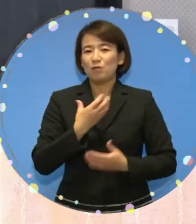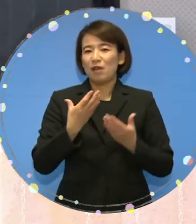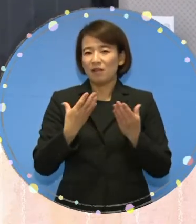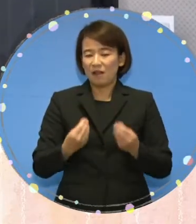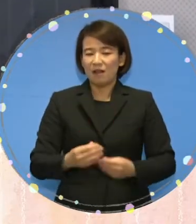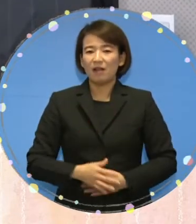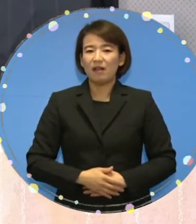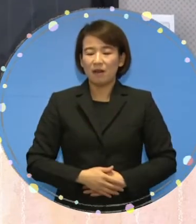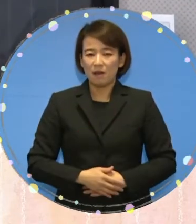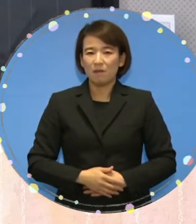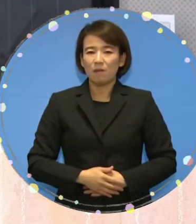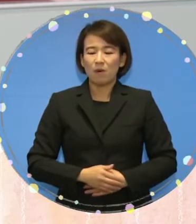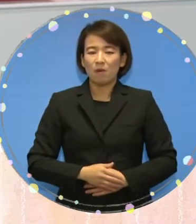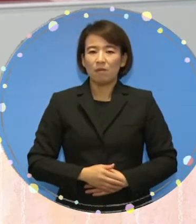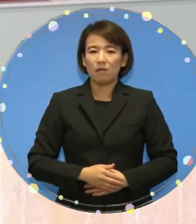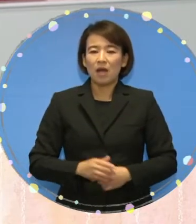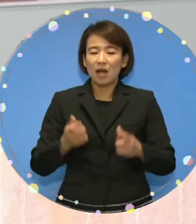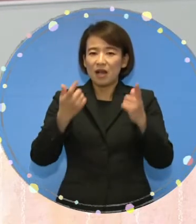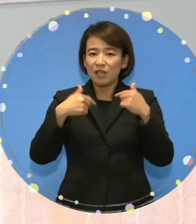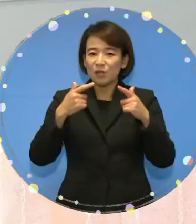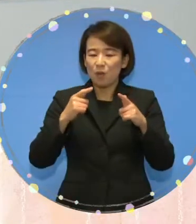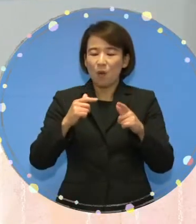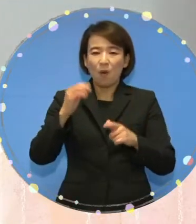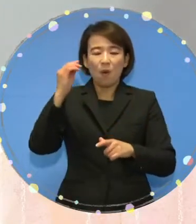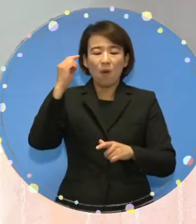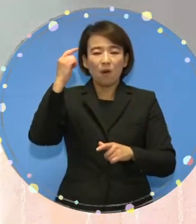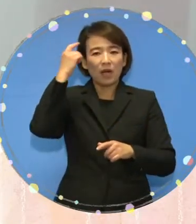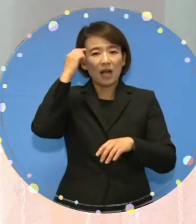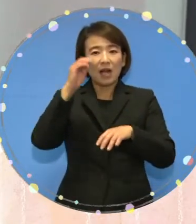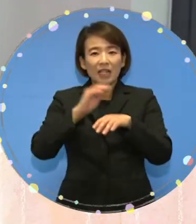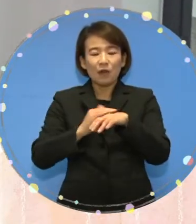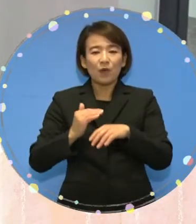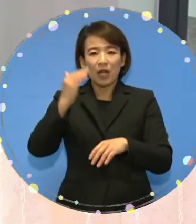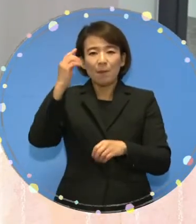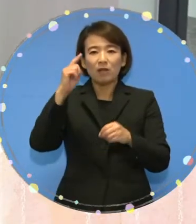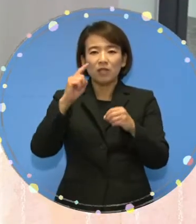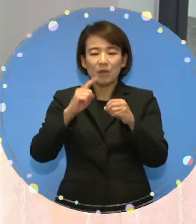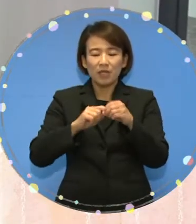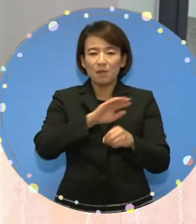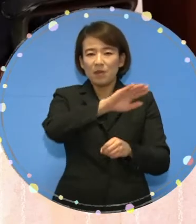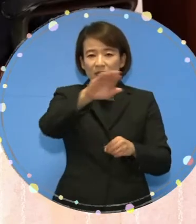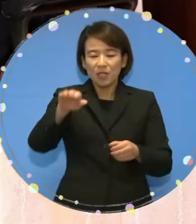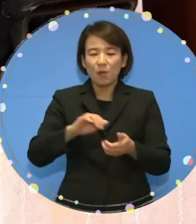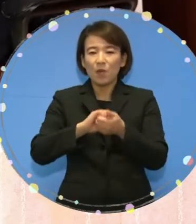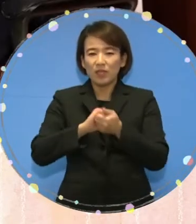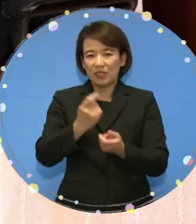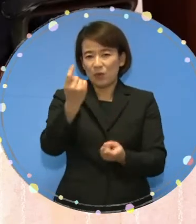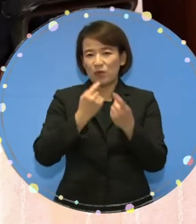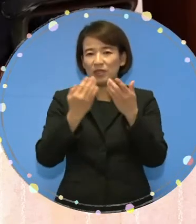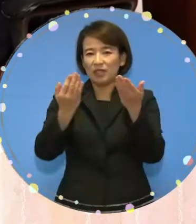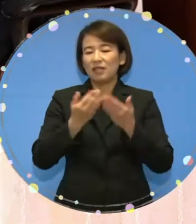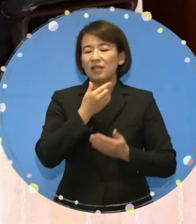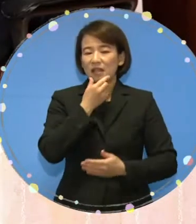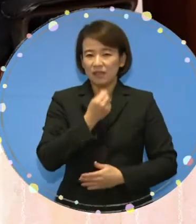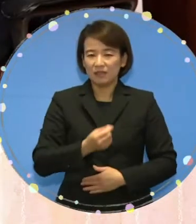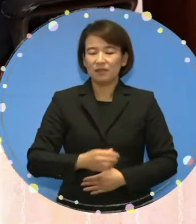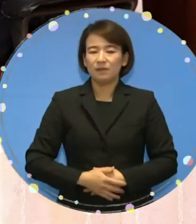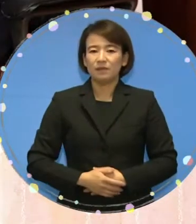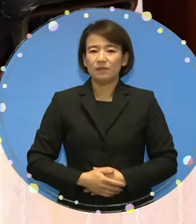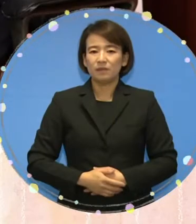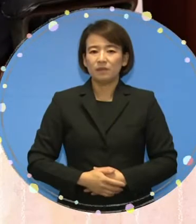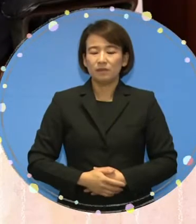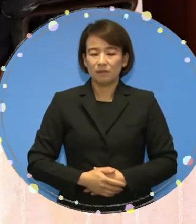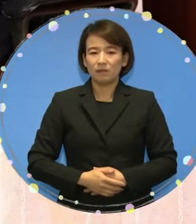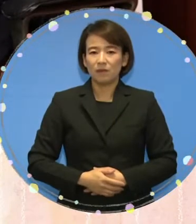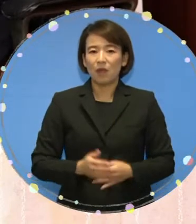た日頃から災害への意識を高めるためにも一人でも多くの皆さんに体験していただきたいですね